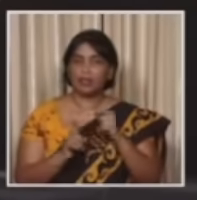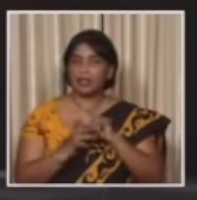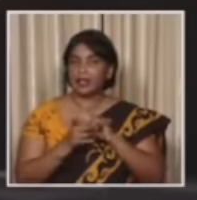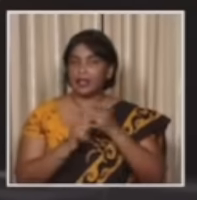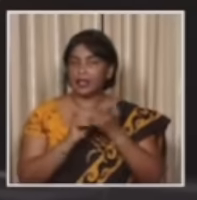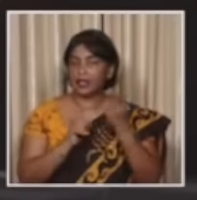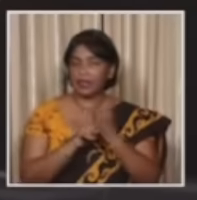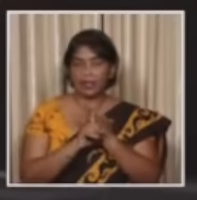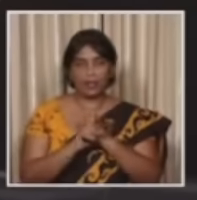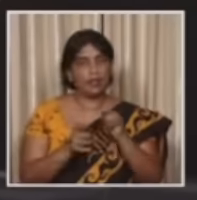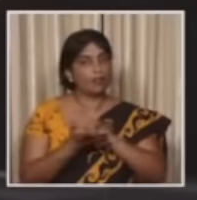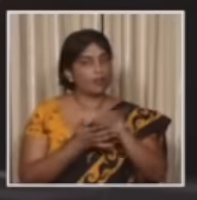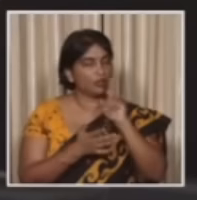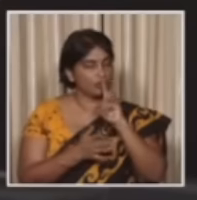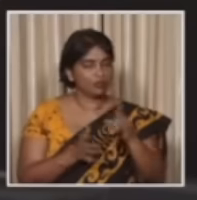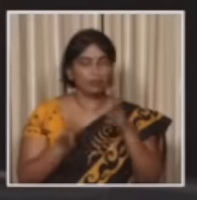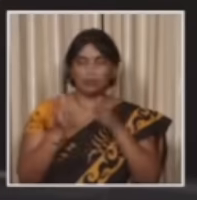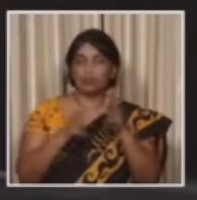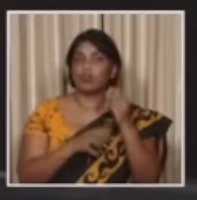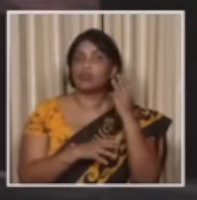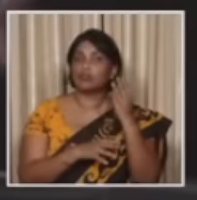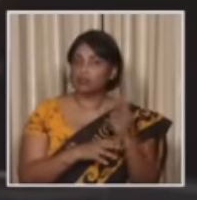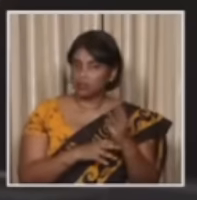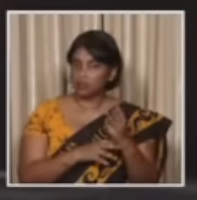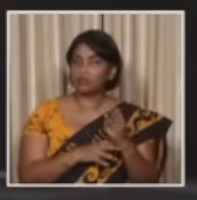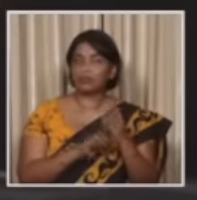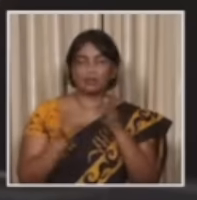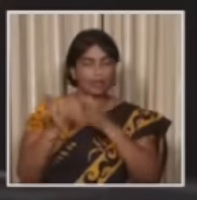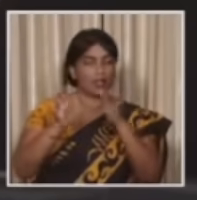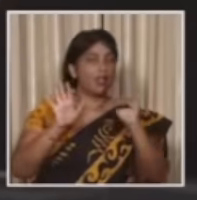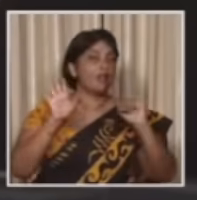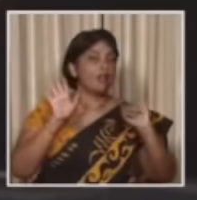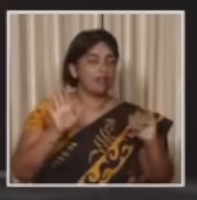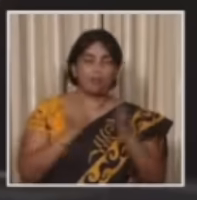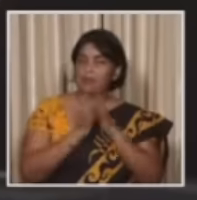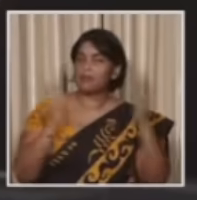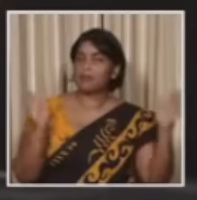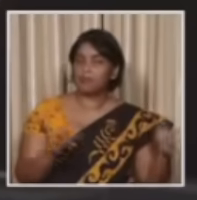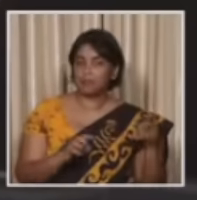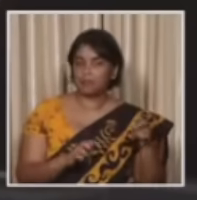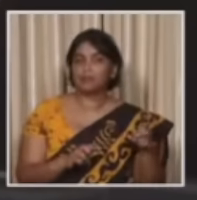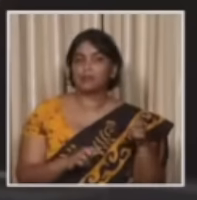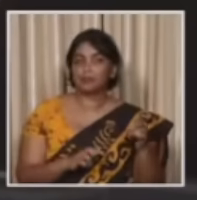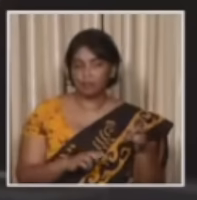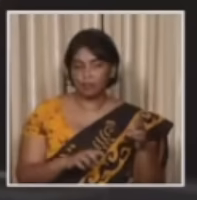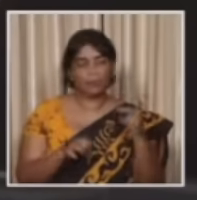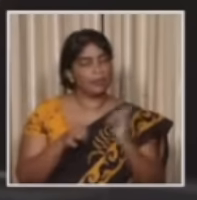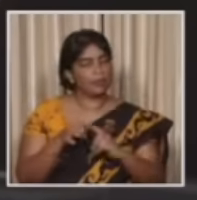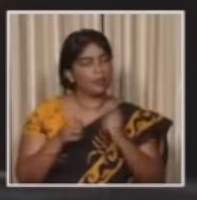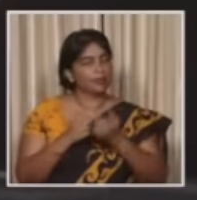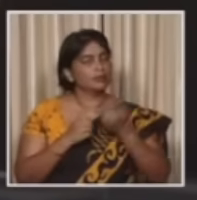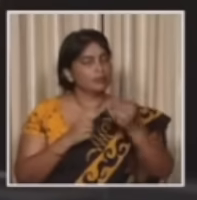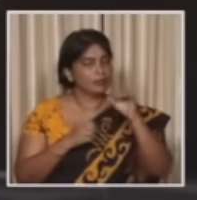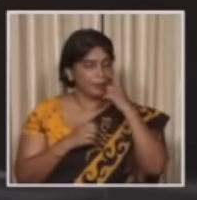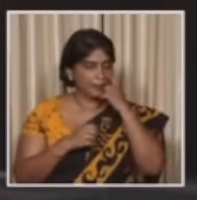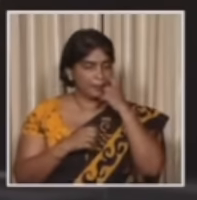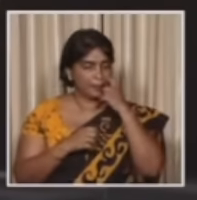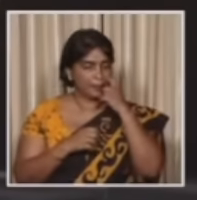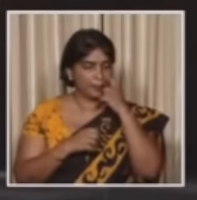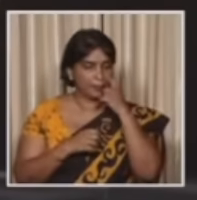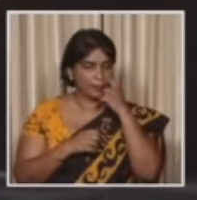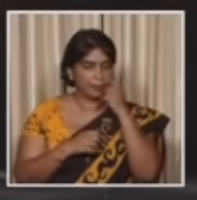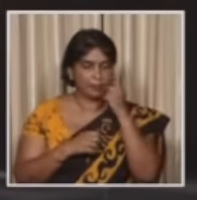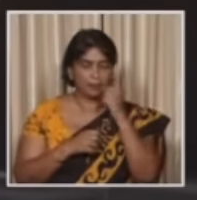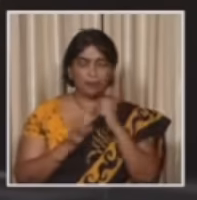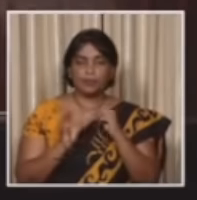එකටත් කිව්වේ ඒකයි කවුන්ටර්ස් 3 අපිට කවුන්ටර්ස් 6ක් කරලා දෙන්න කියලා ඉතින් ඒ ප්‍රශ්නේ දිගටම තිබිලා තියෙනවා හොඳයි